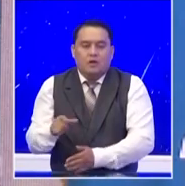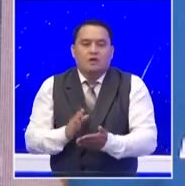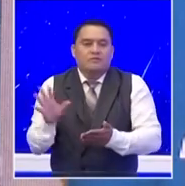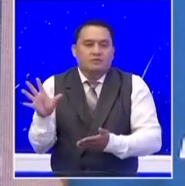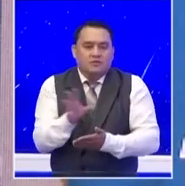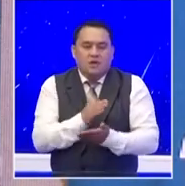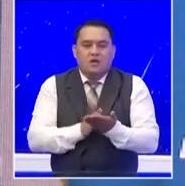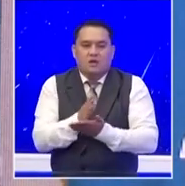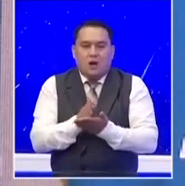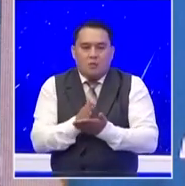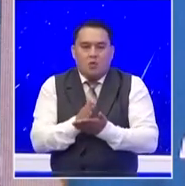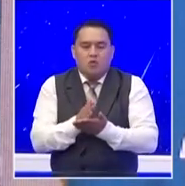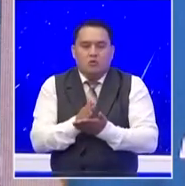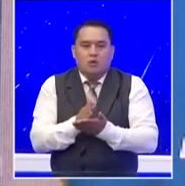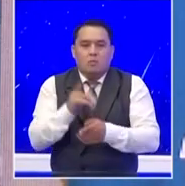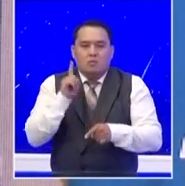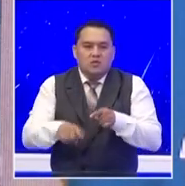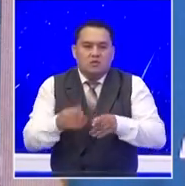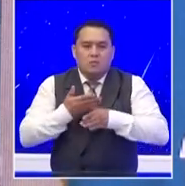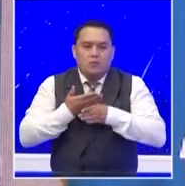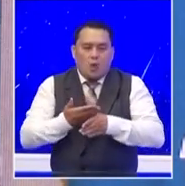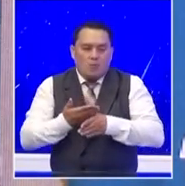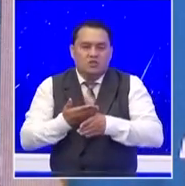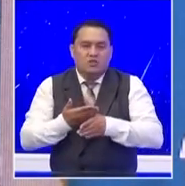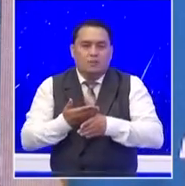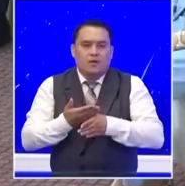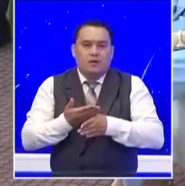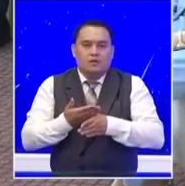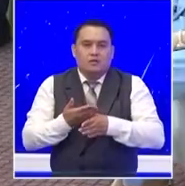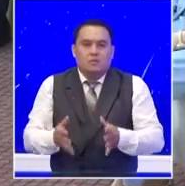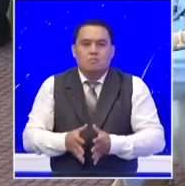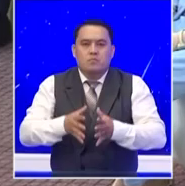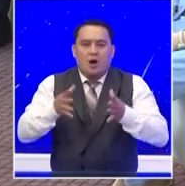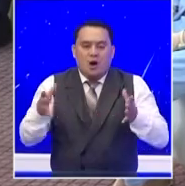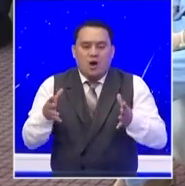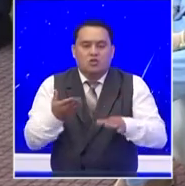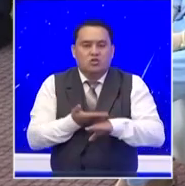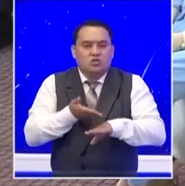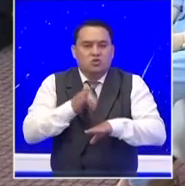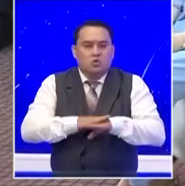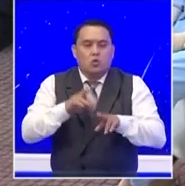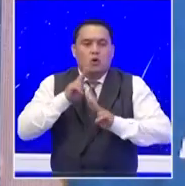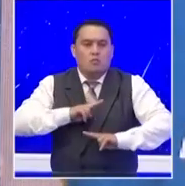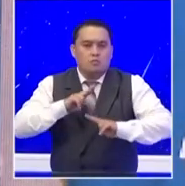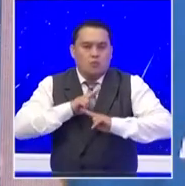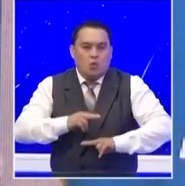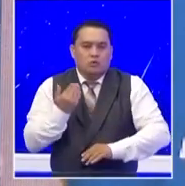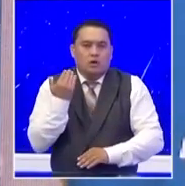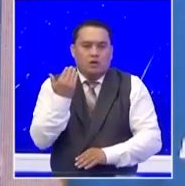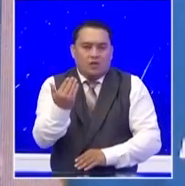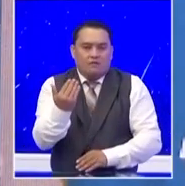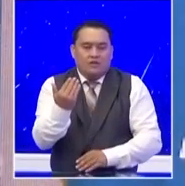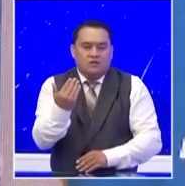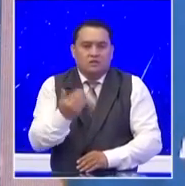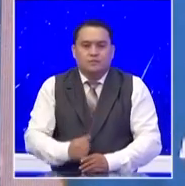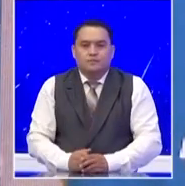санитары, работники скорой медицинской помощи. Самая большая нагрузка в борьбе с эпидемией легла на